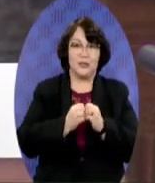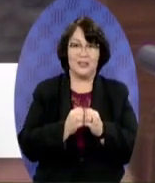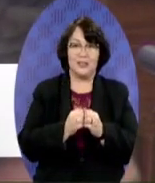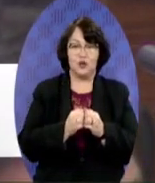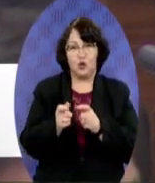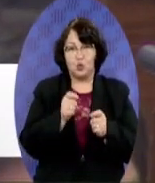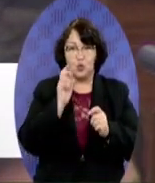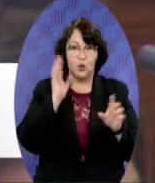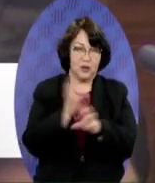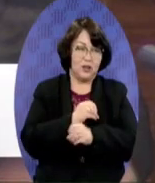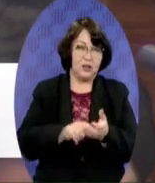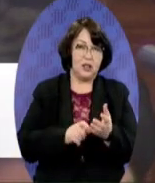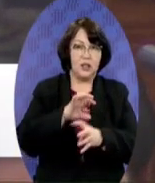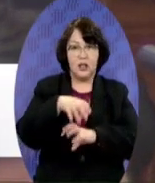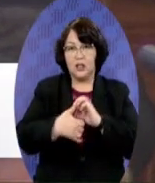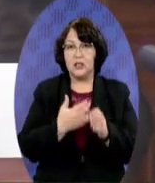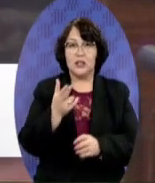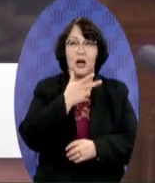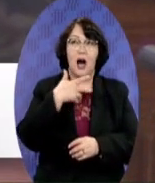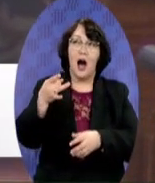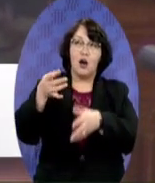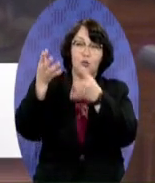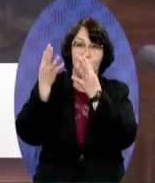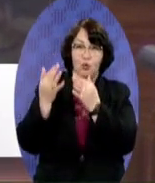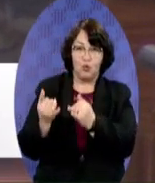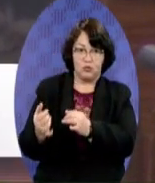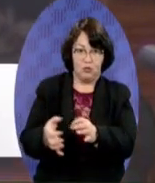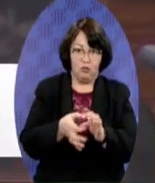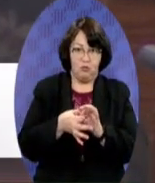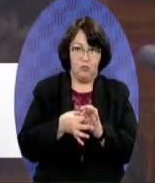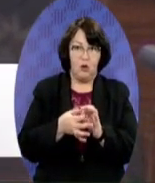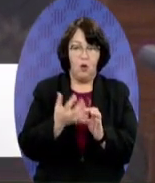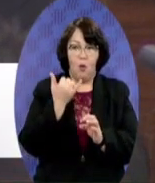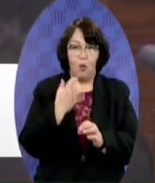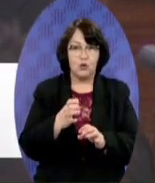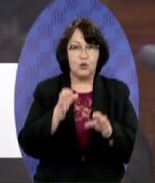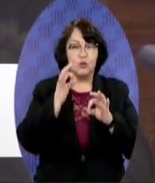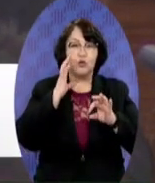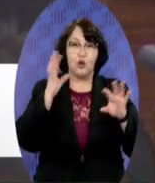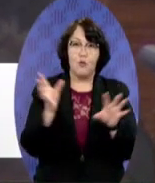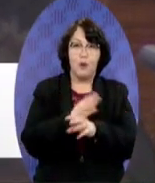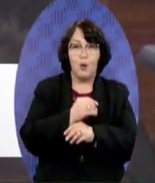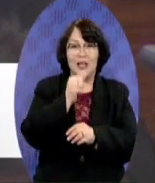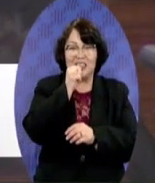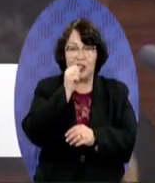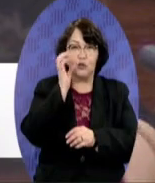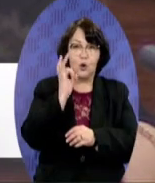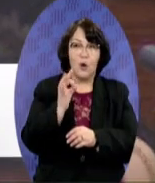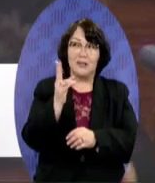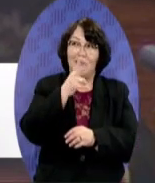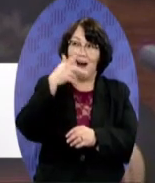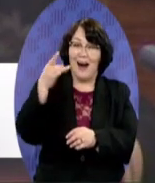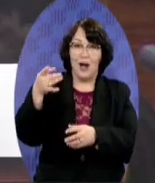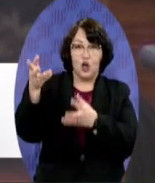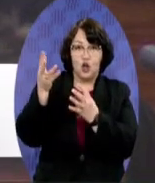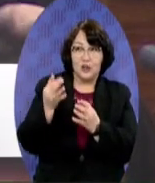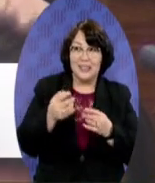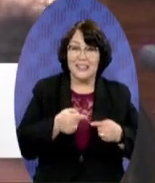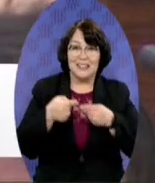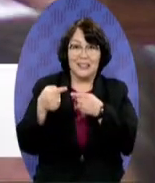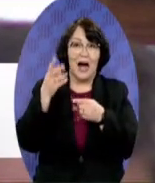ур амьсгалын өөрчлөлт маш хүчтэй явагдаж байгаа энэ цаг үед бид бол усны менежментийг сайжруулж ур амьсгалын өөрчлөлтийн эсрэг тодорхой